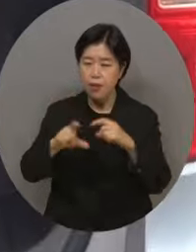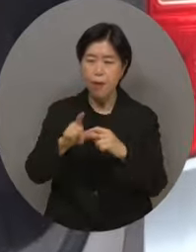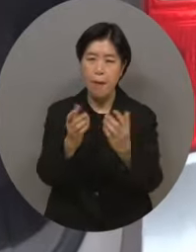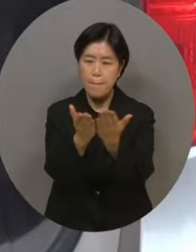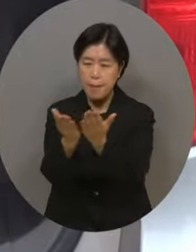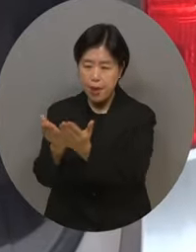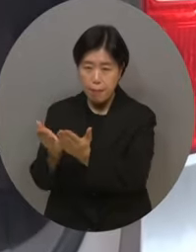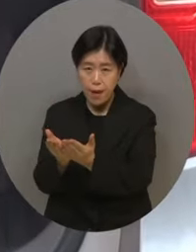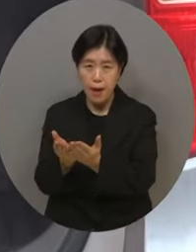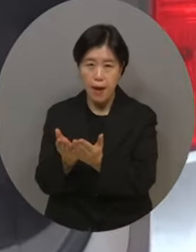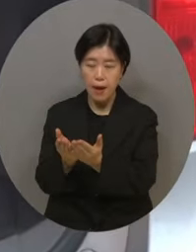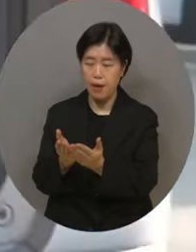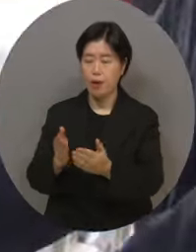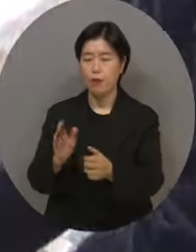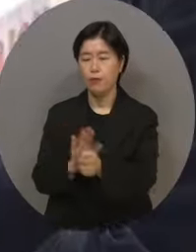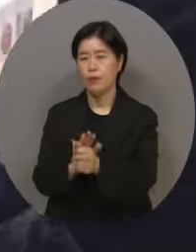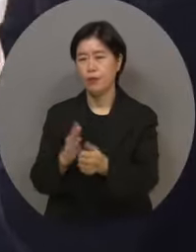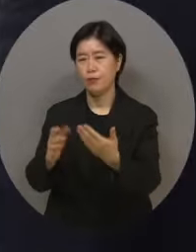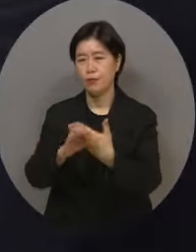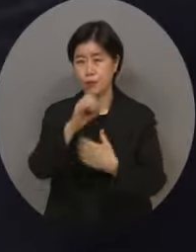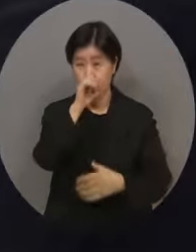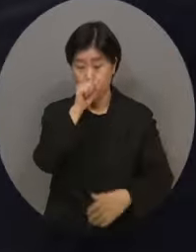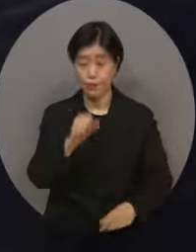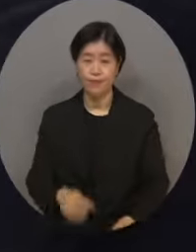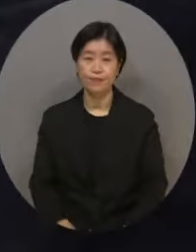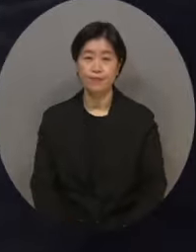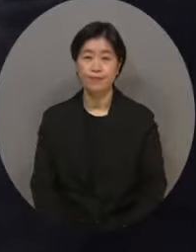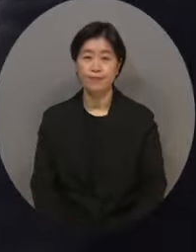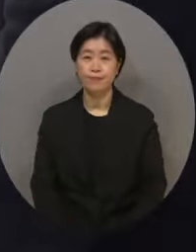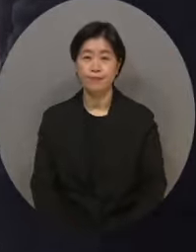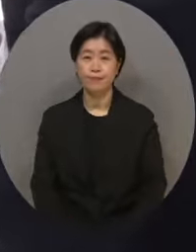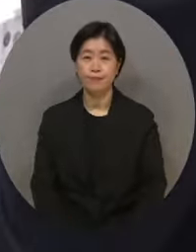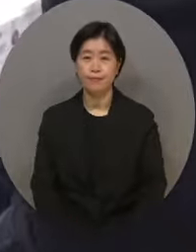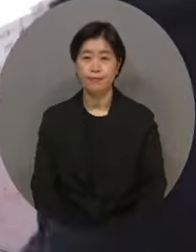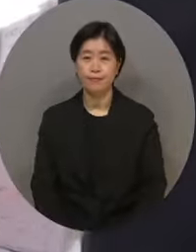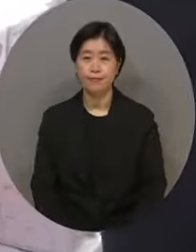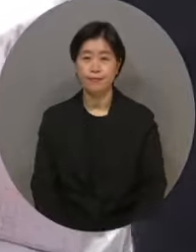혜택 속으로 이끌어주고 있습니다. 복지TV 경기방송 정우선입니다.